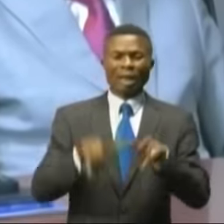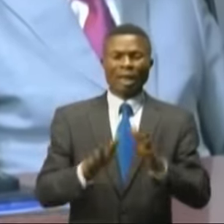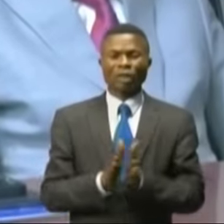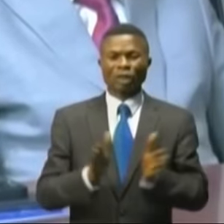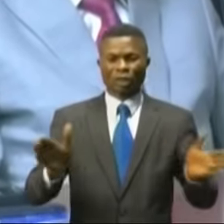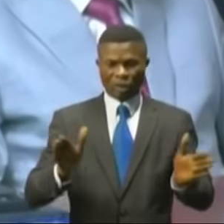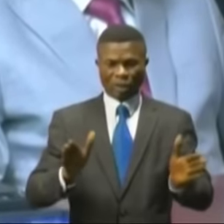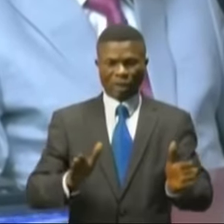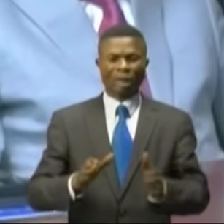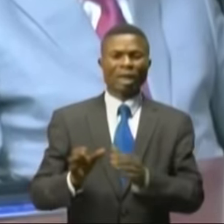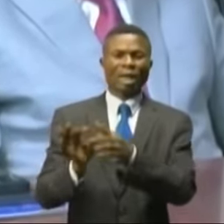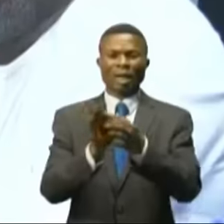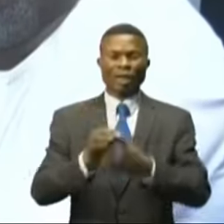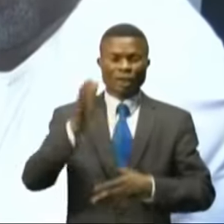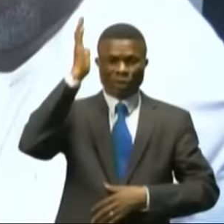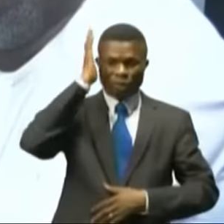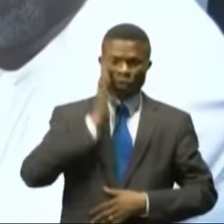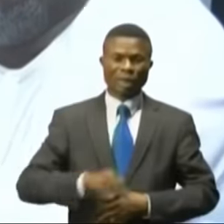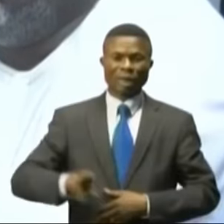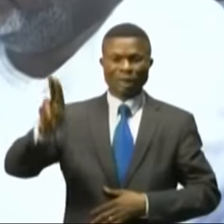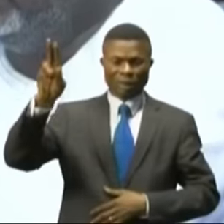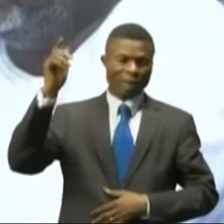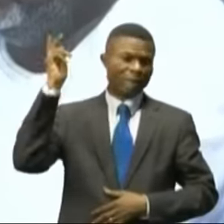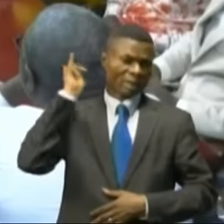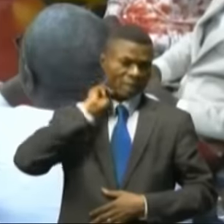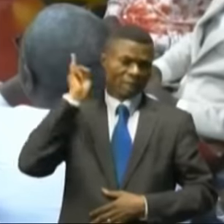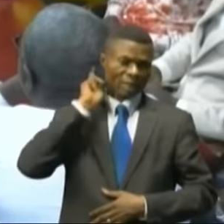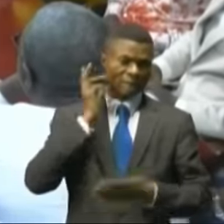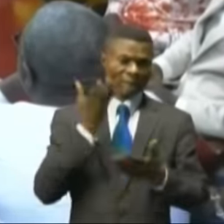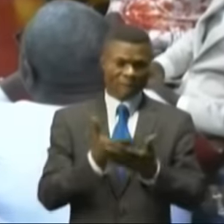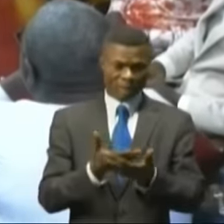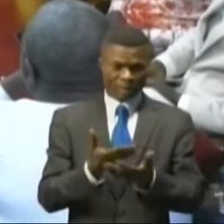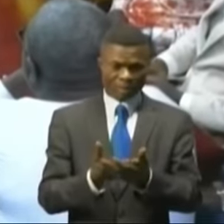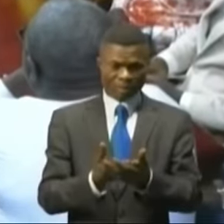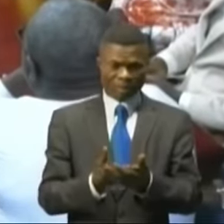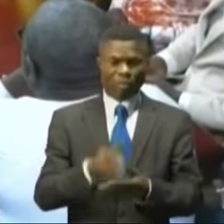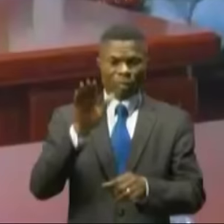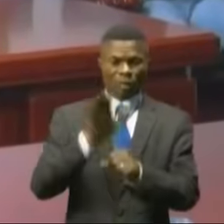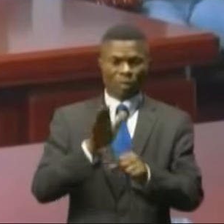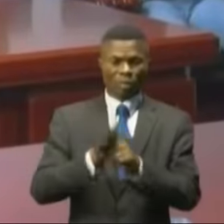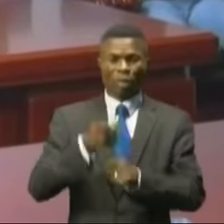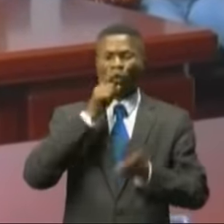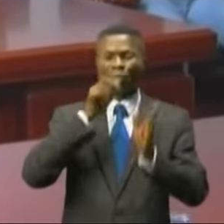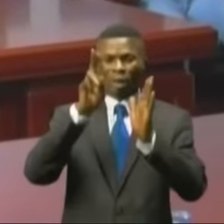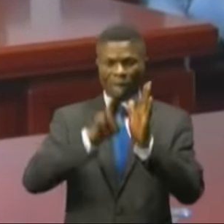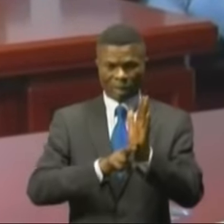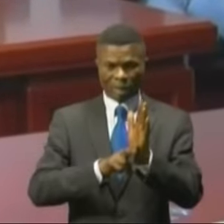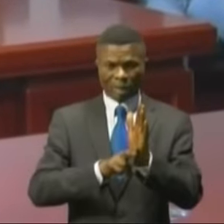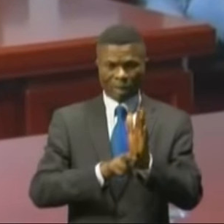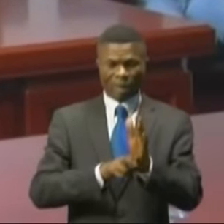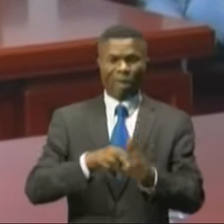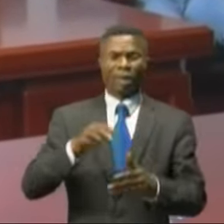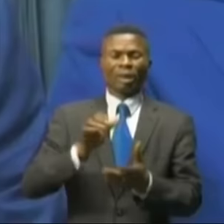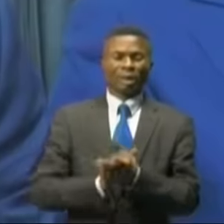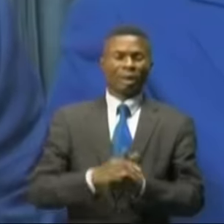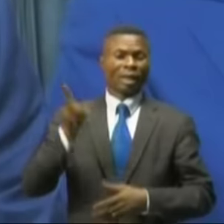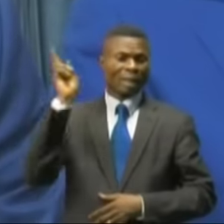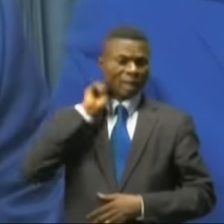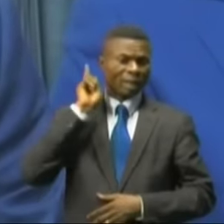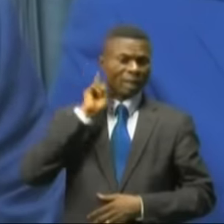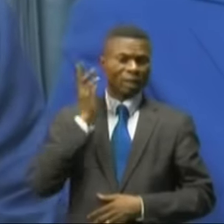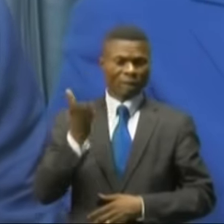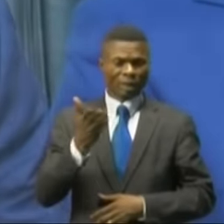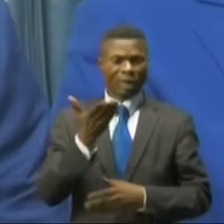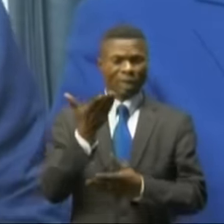Nation. Ces cadres de concertation initiés par les coordonnateurs de la majorité parlementaire, honorable Augustin Kabuya,